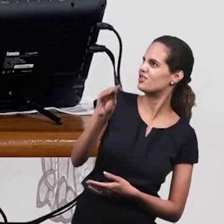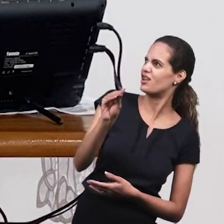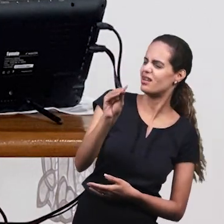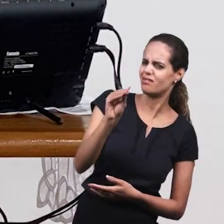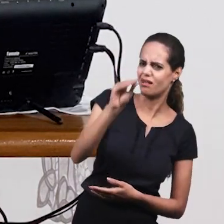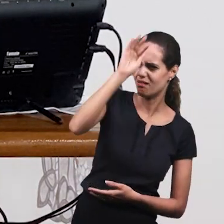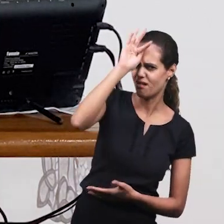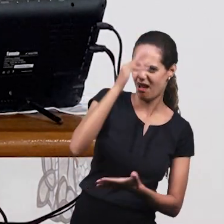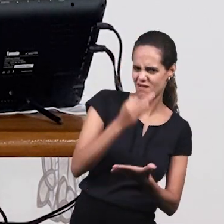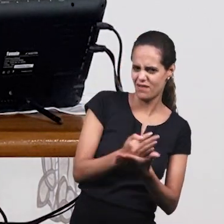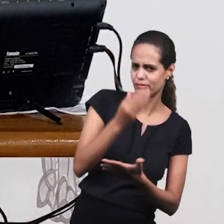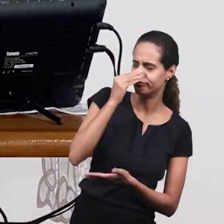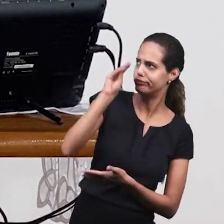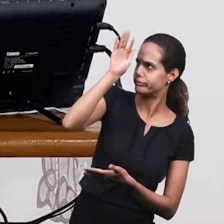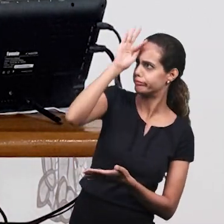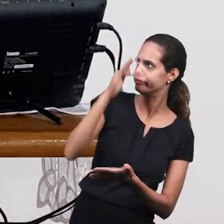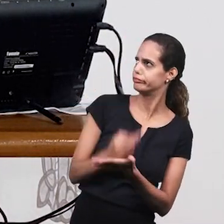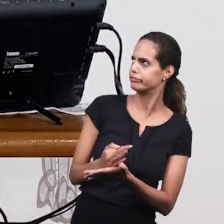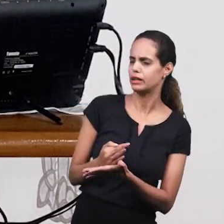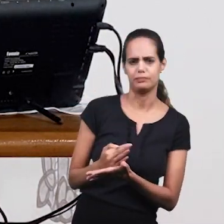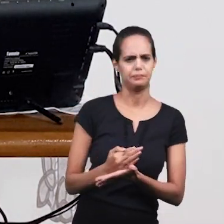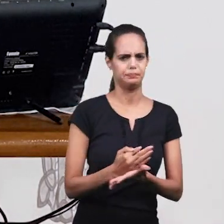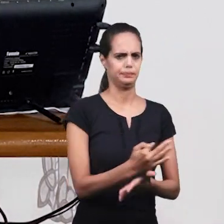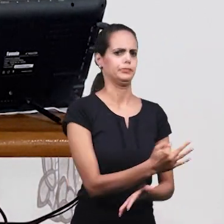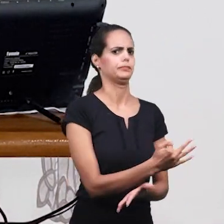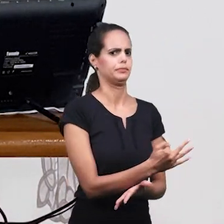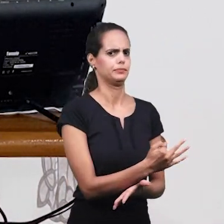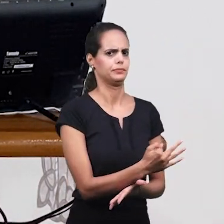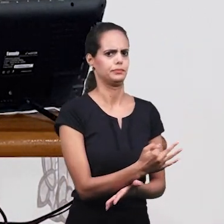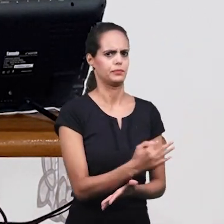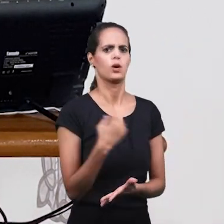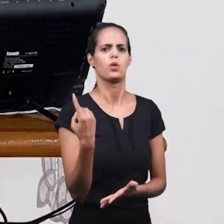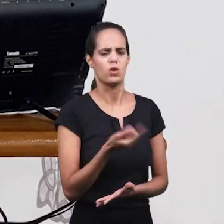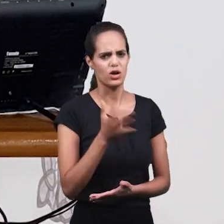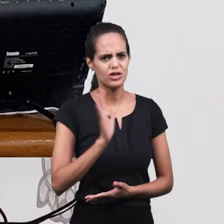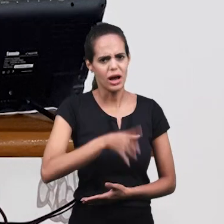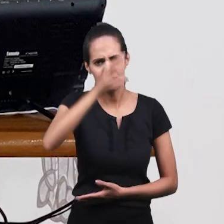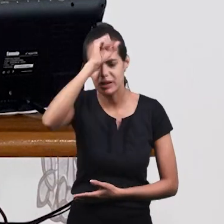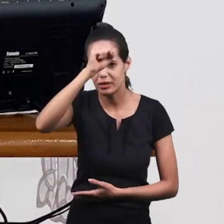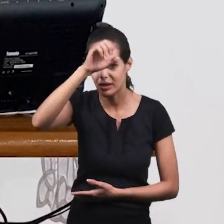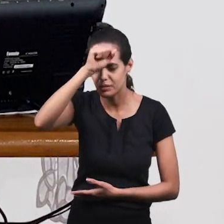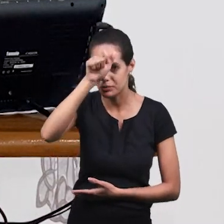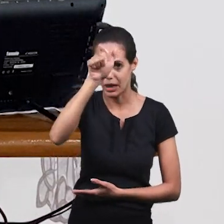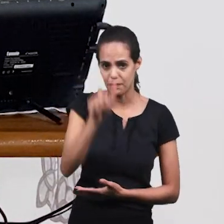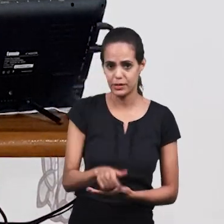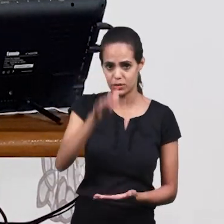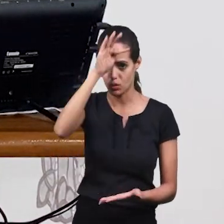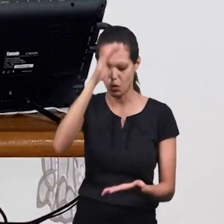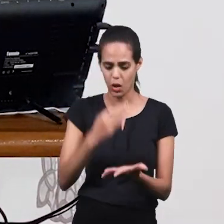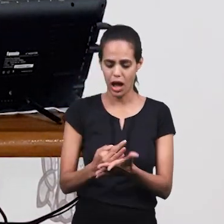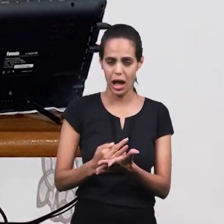cela. L'apostate, c'est celui qui perd la foi. Il laisse